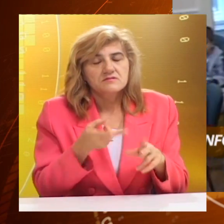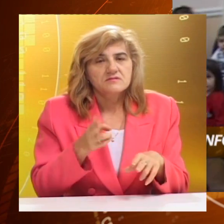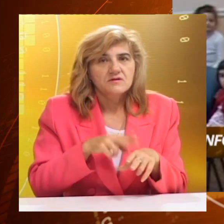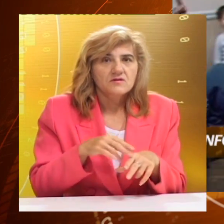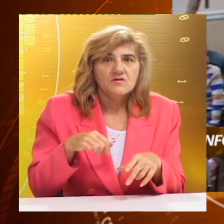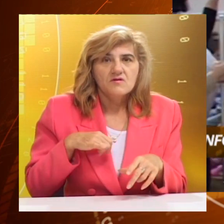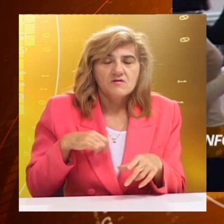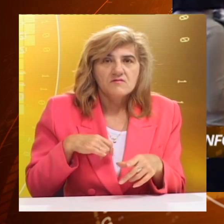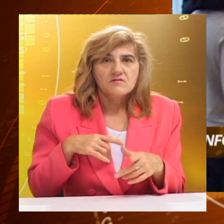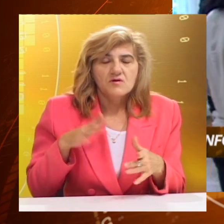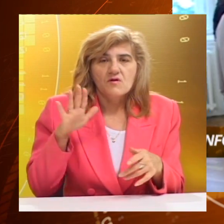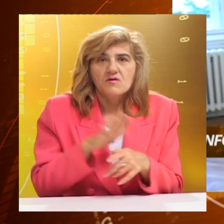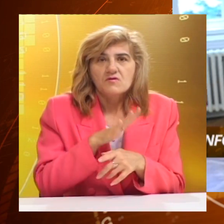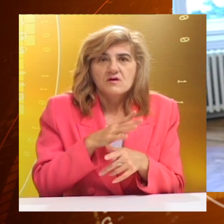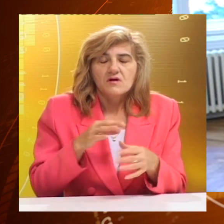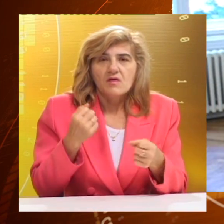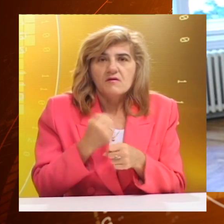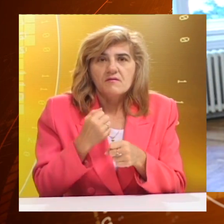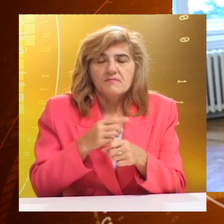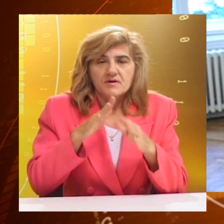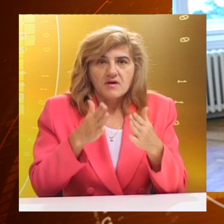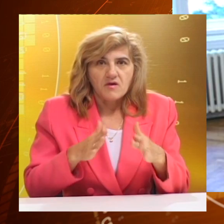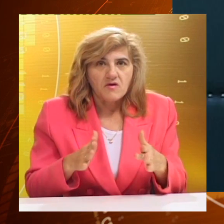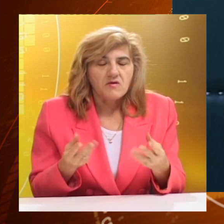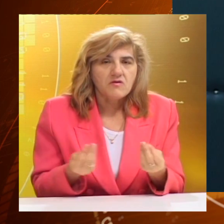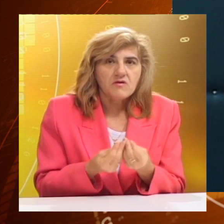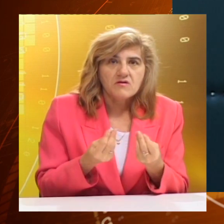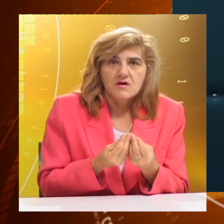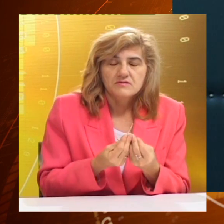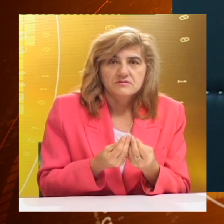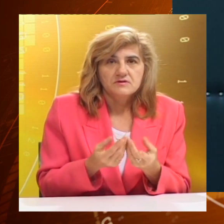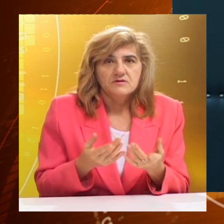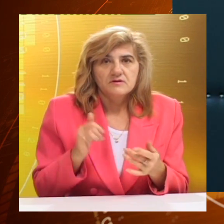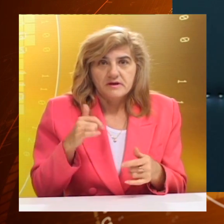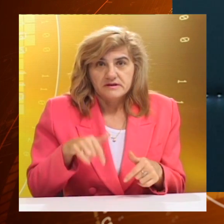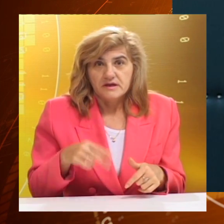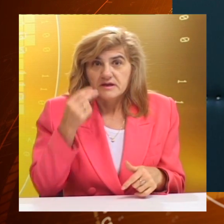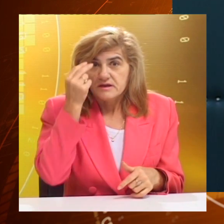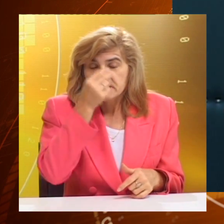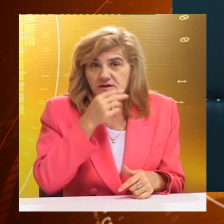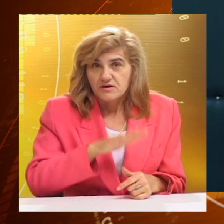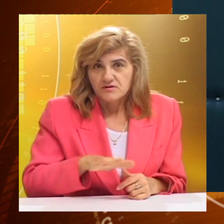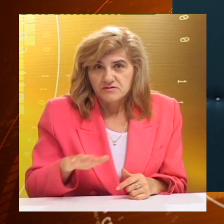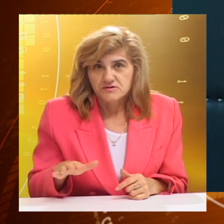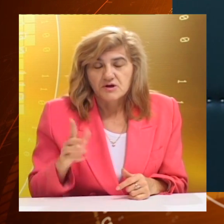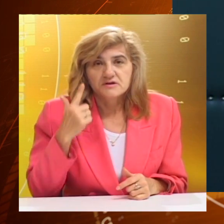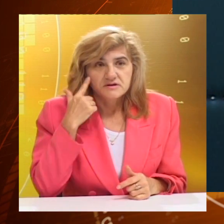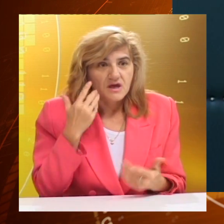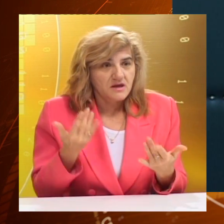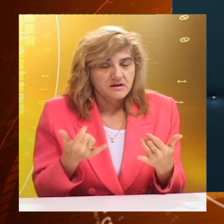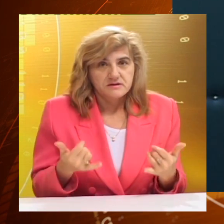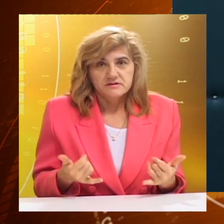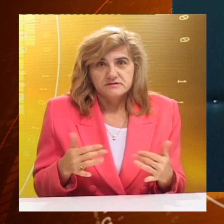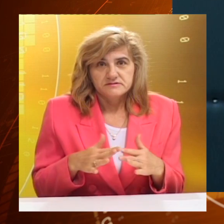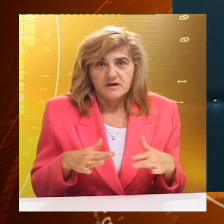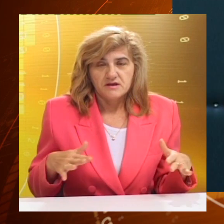pokazivala zainteresovanost da saznaju do čega je napravljen pojedini instrument. Da li je možda Dečja nedelja? Da. Da. A da